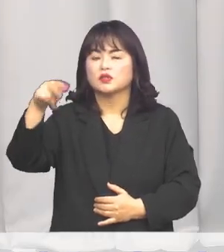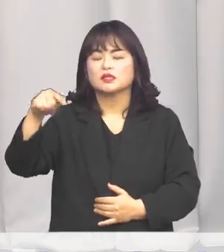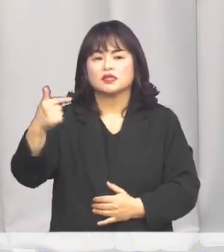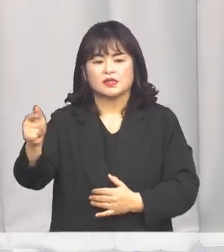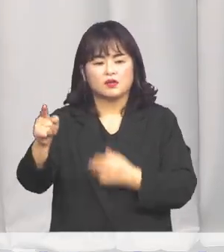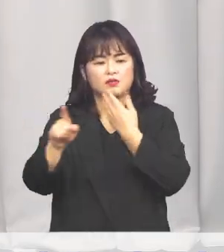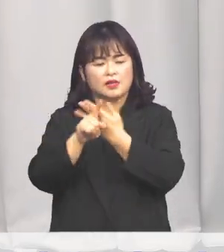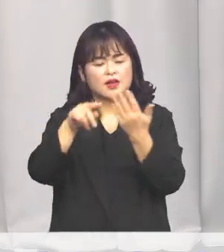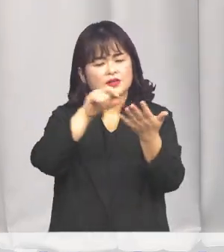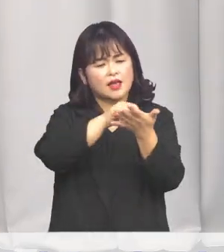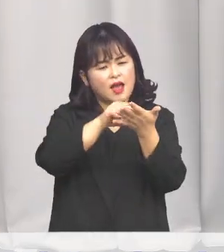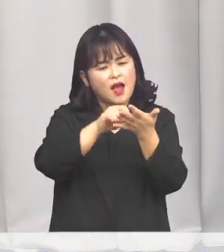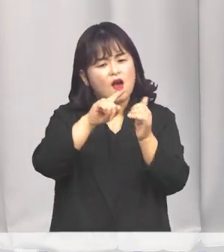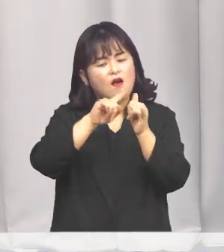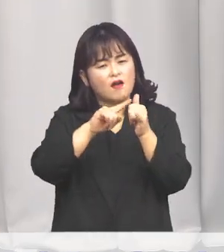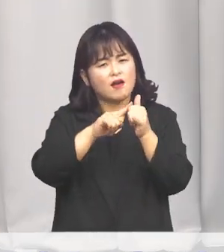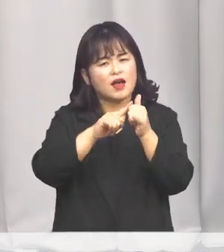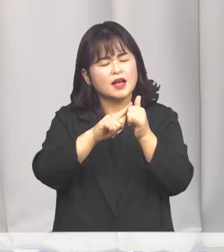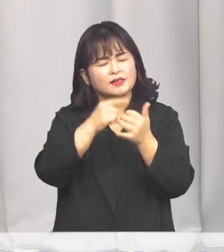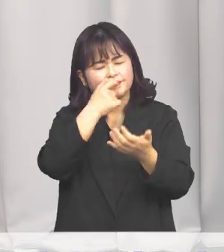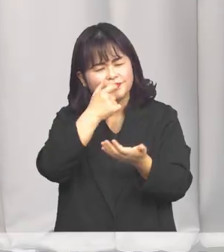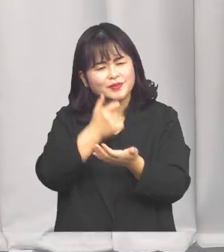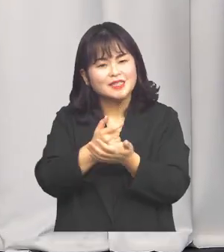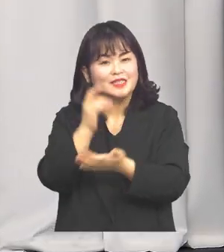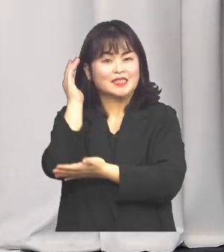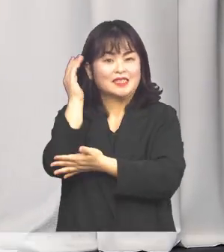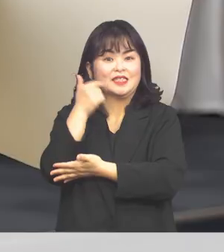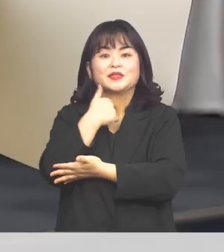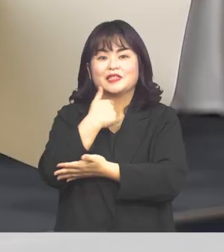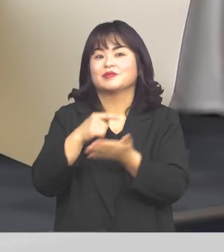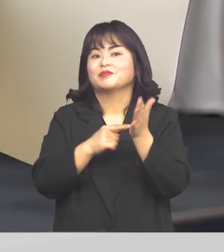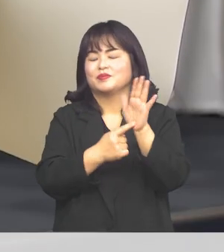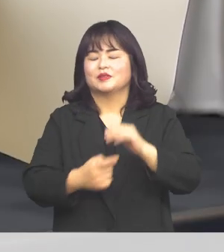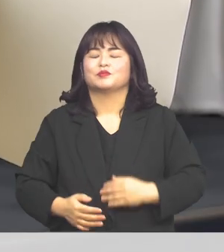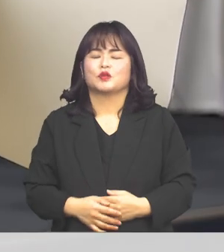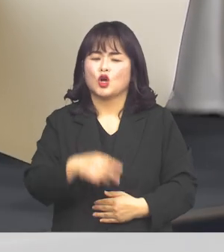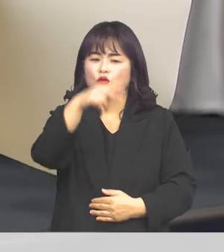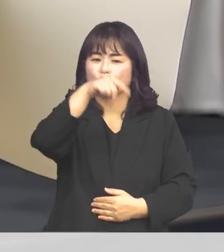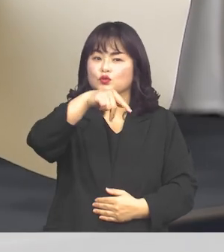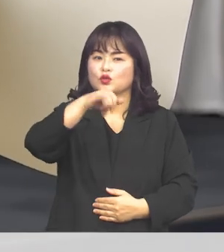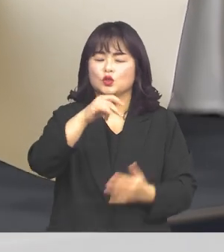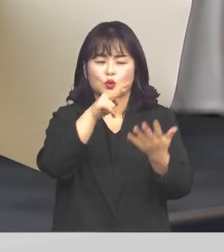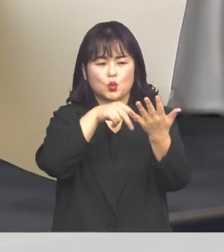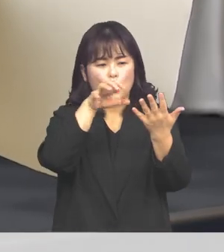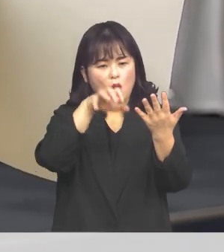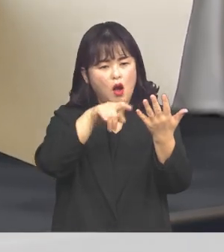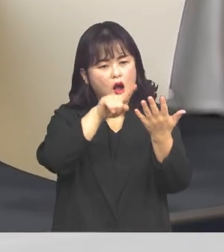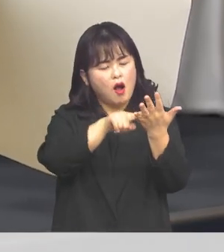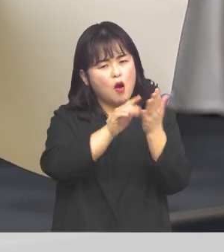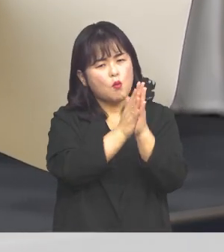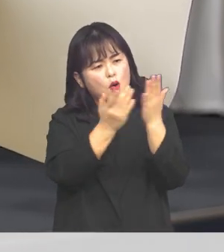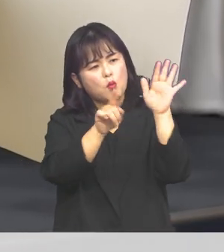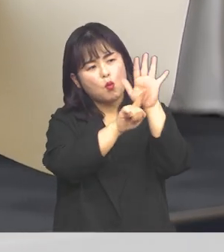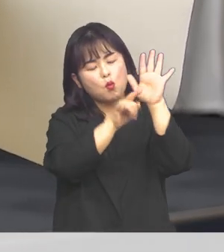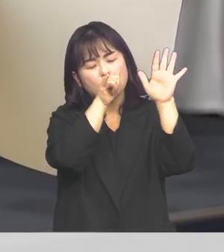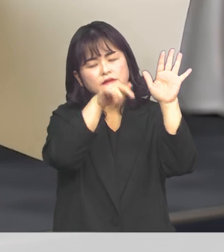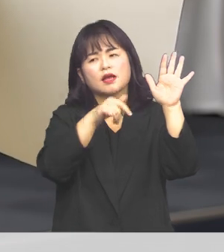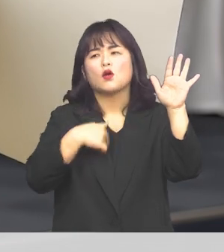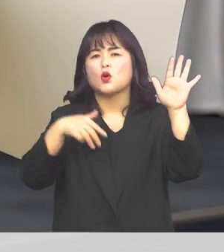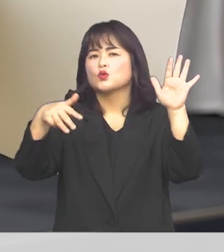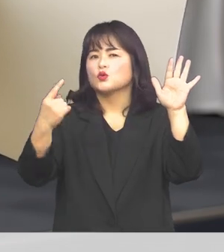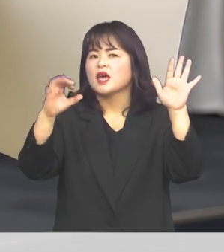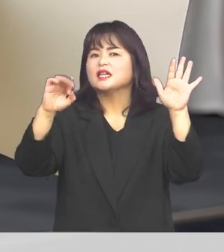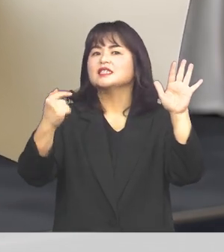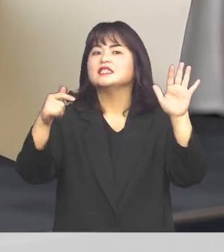감상문으로 깊은 감동을 전했다는 평가를 받았습니다. 수지도서관에서 이거 대회한다는 거 공고를 보고 이제